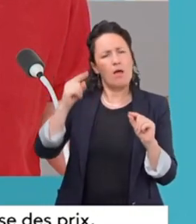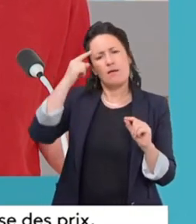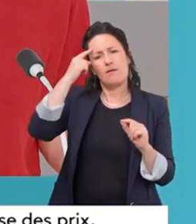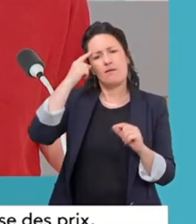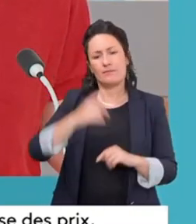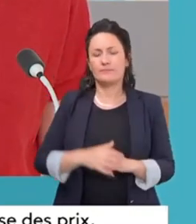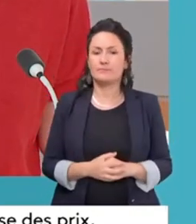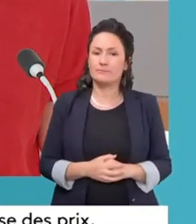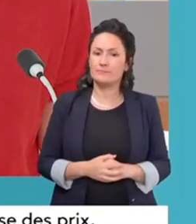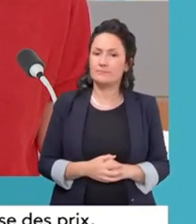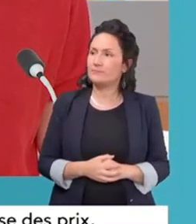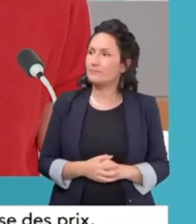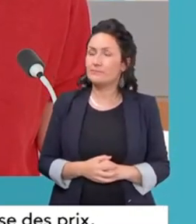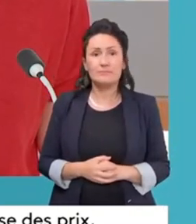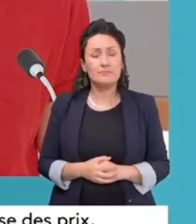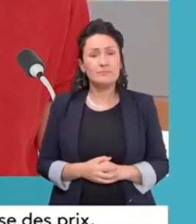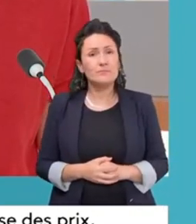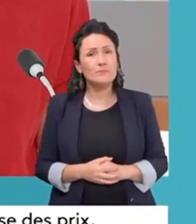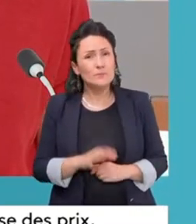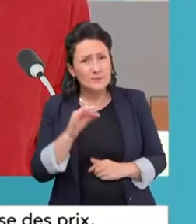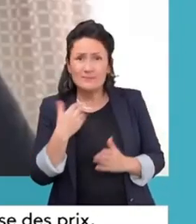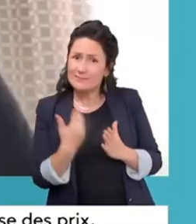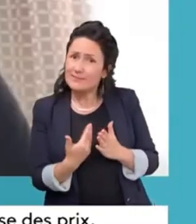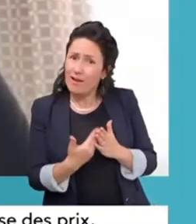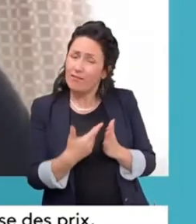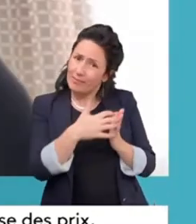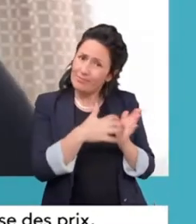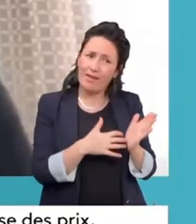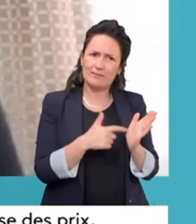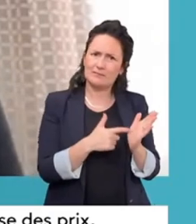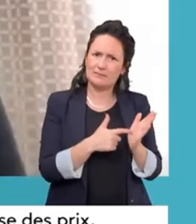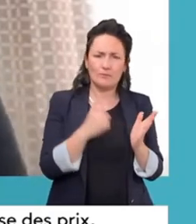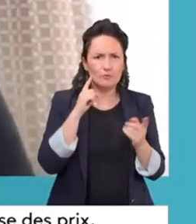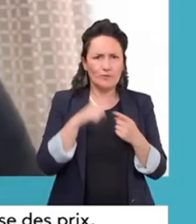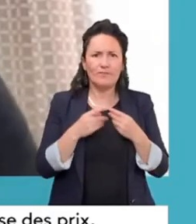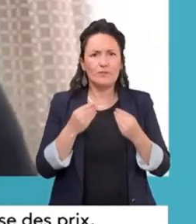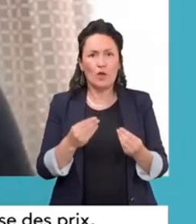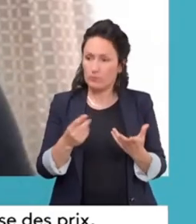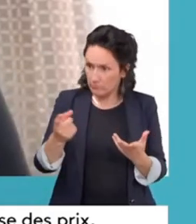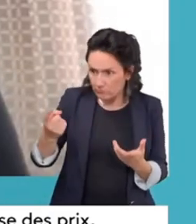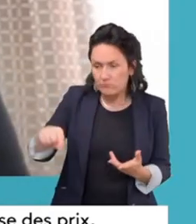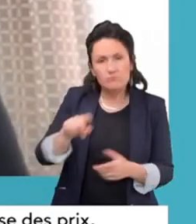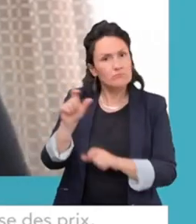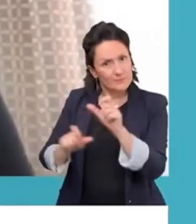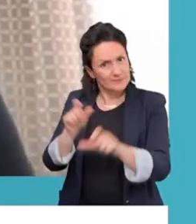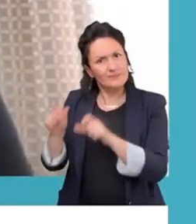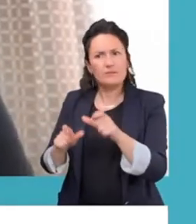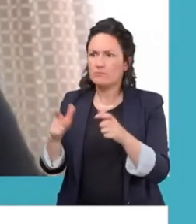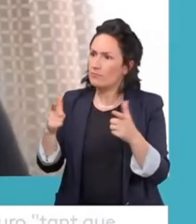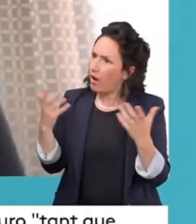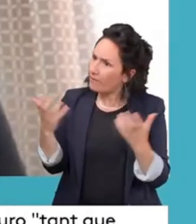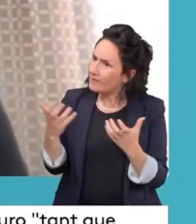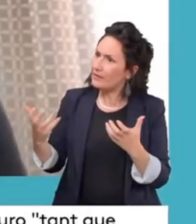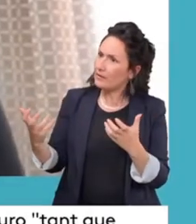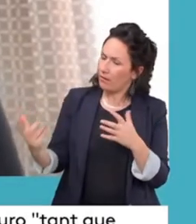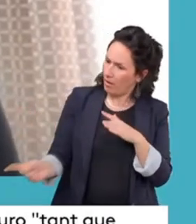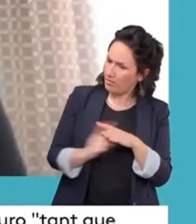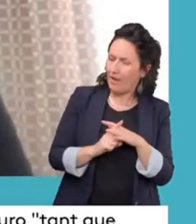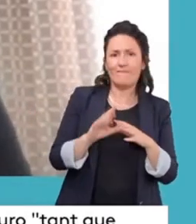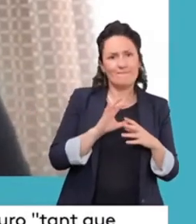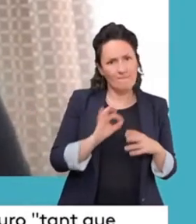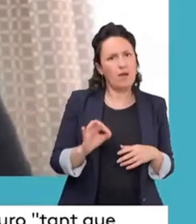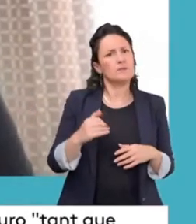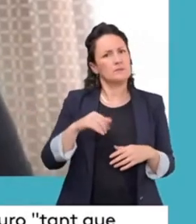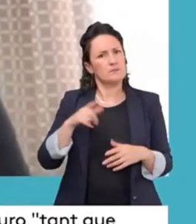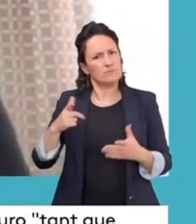Mais c'est bien ça l'équilibre du texte. C'est à la fois permettre à ceux qui ont vocation à s'intégrer dans notre pays, parce qu'ils ont démontré